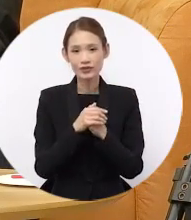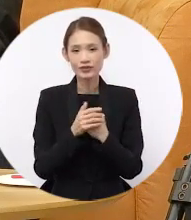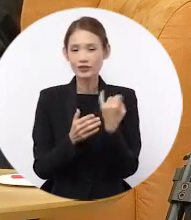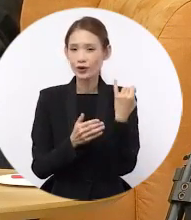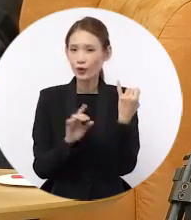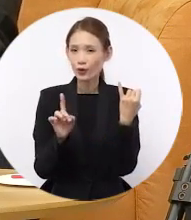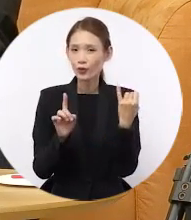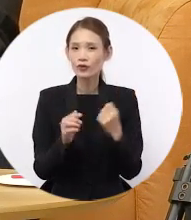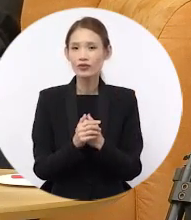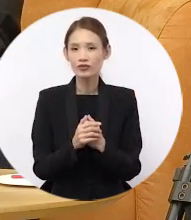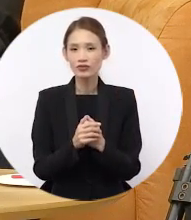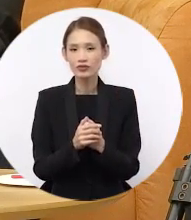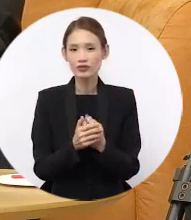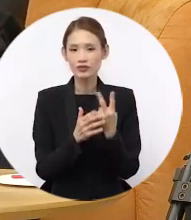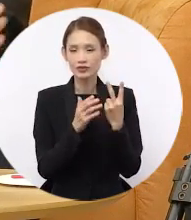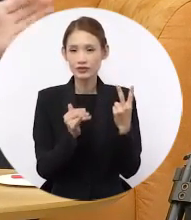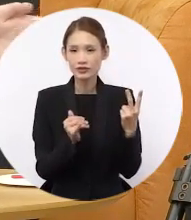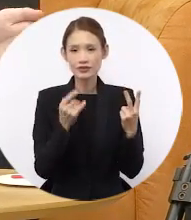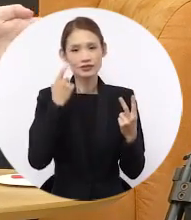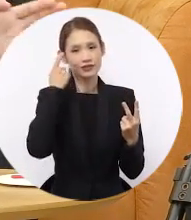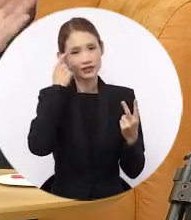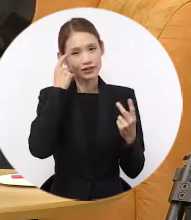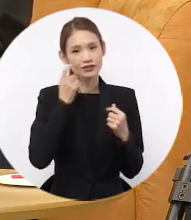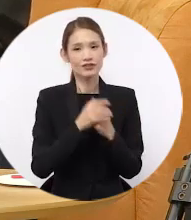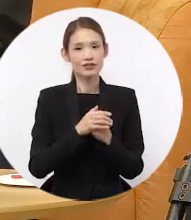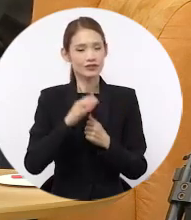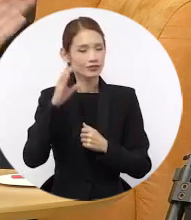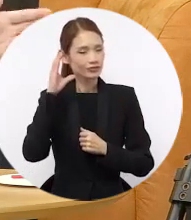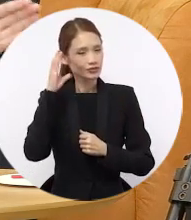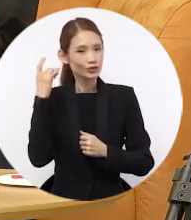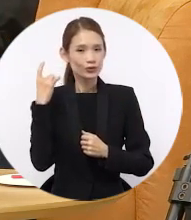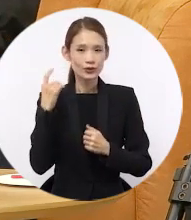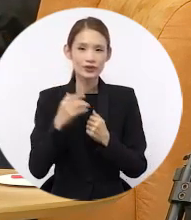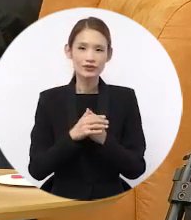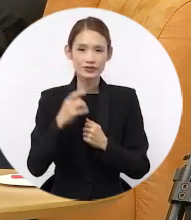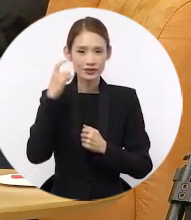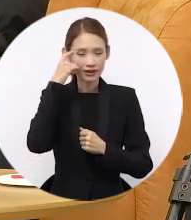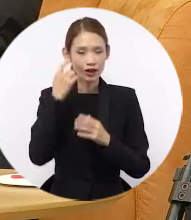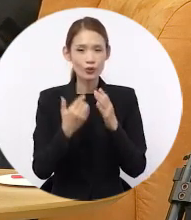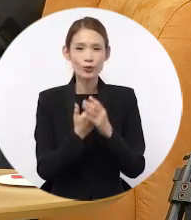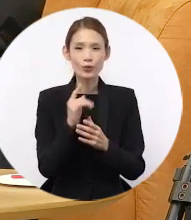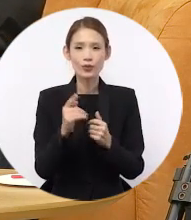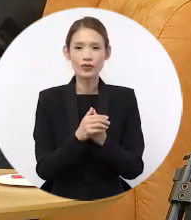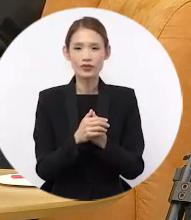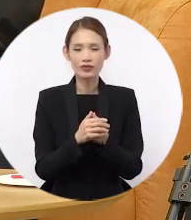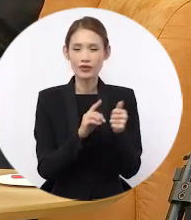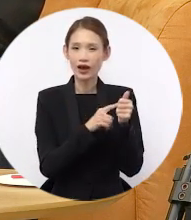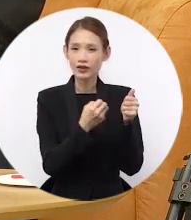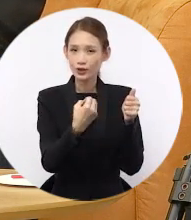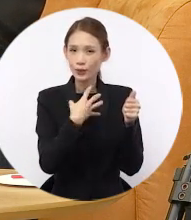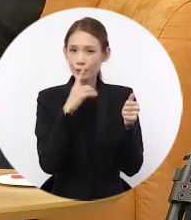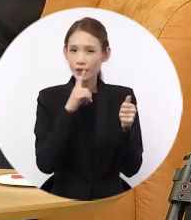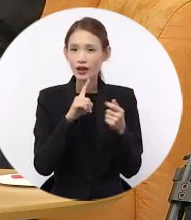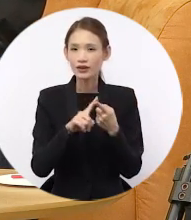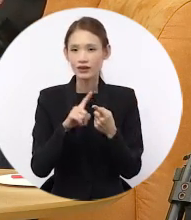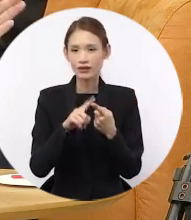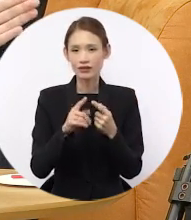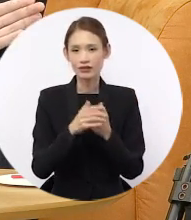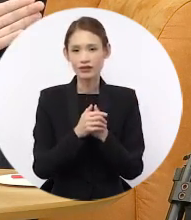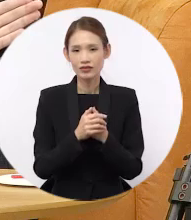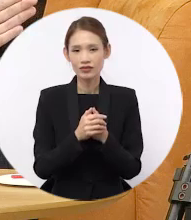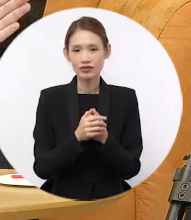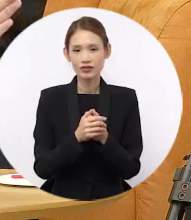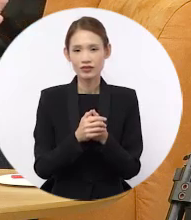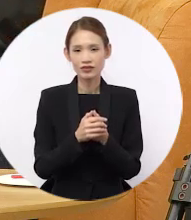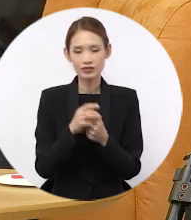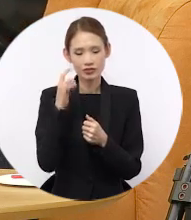나눠봤는데 네, 예원 학생은 어땠어요? 일단 두 분의 의견을 이제 들어보고 나서 제가 든 생각은 일단은 한솔쌤 말대로